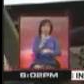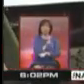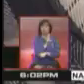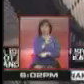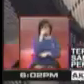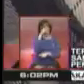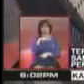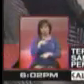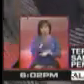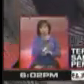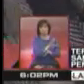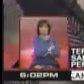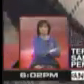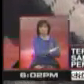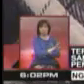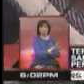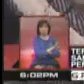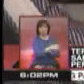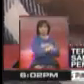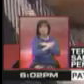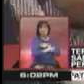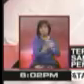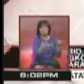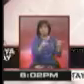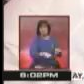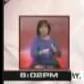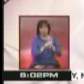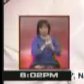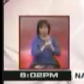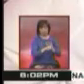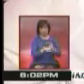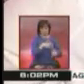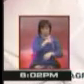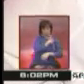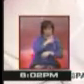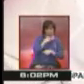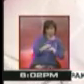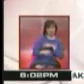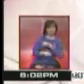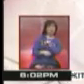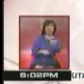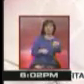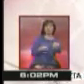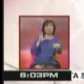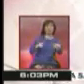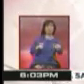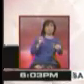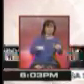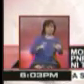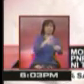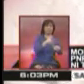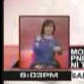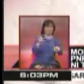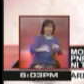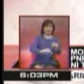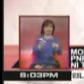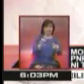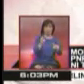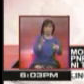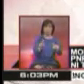nito. Ang siste, ititimbri raw sa kanya ng mga pulis kung saan siya magnanakaw ng cellphone o